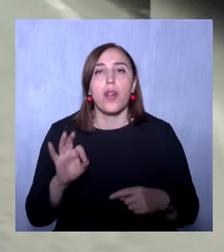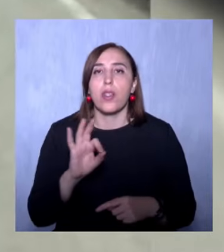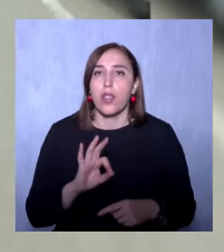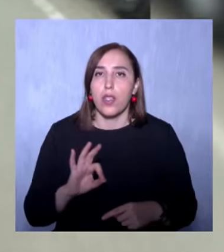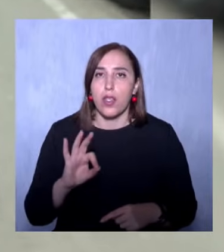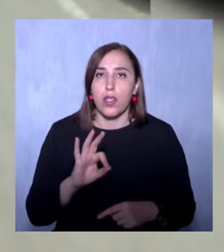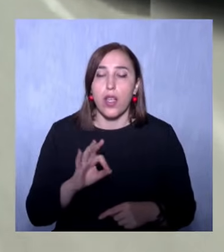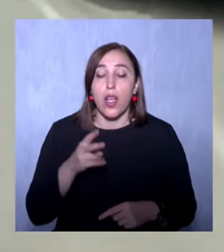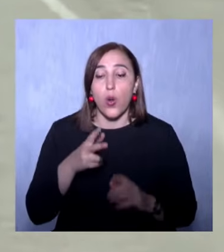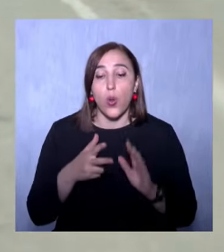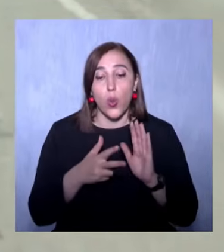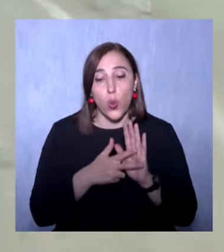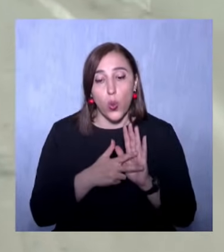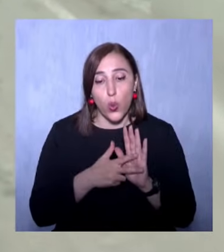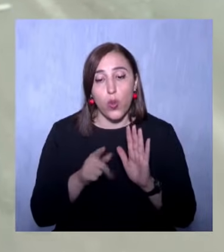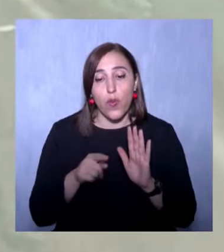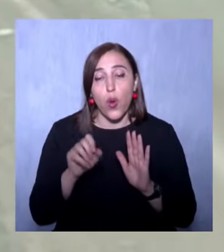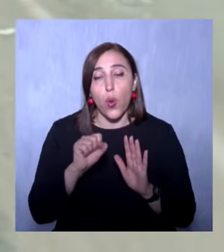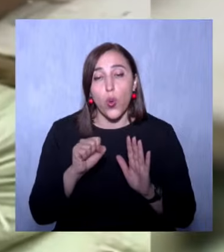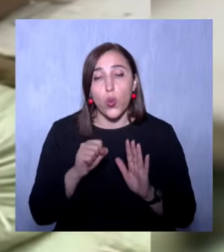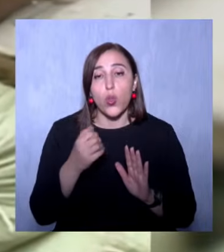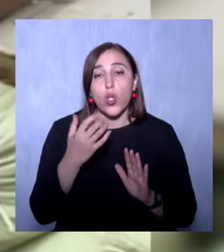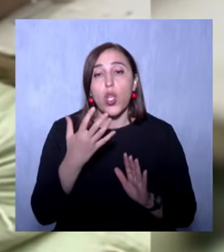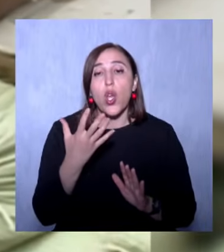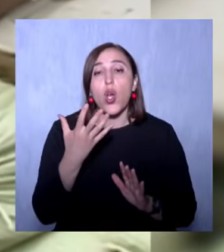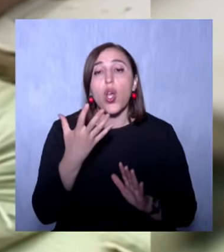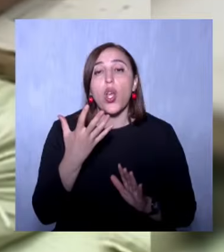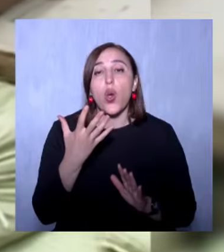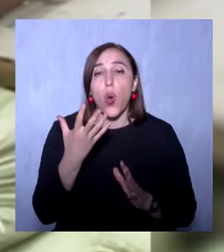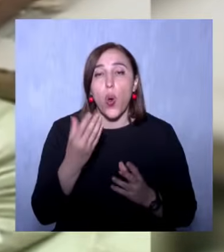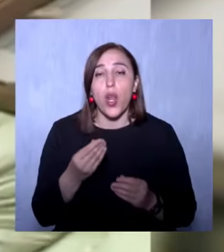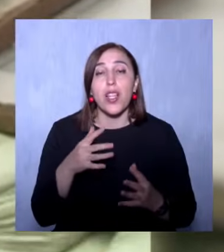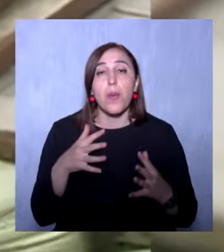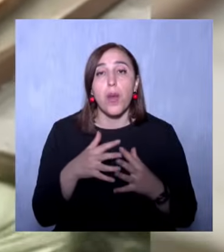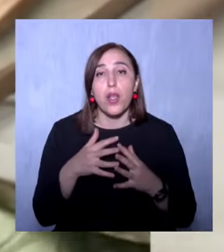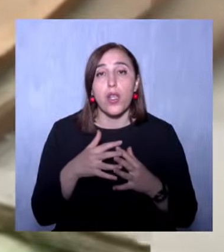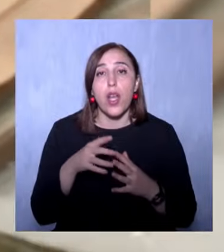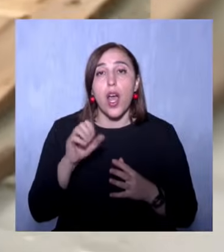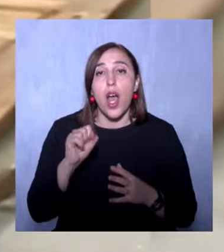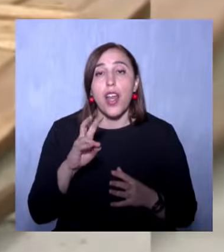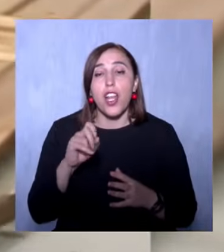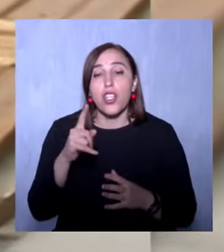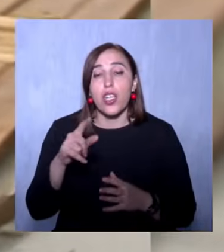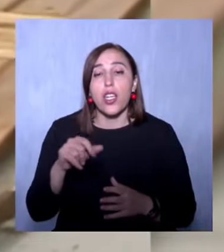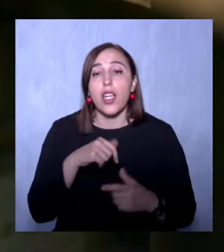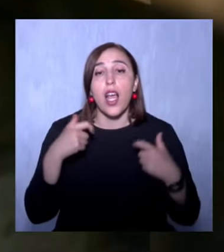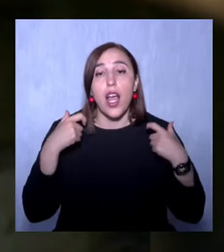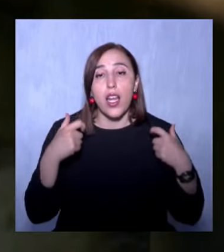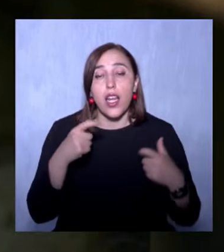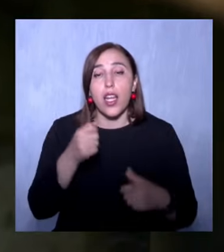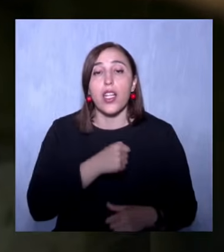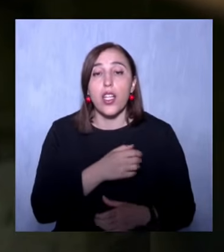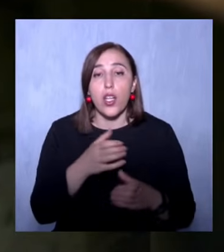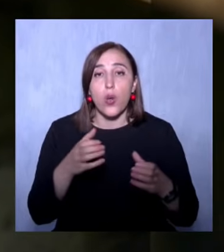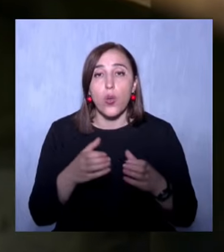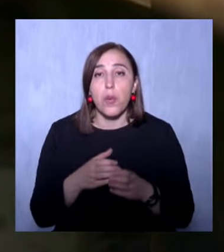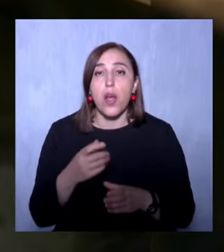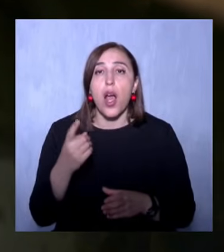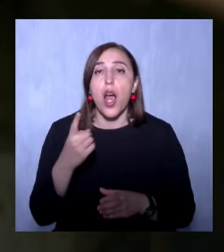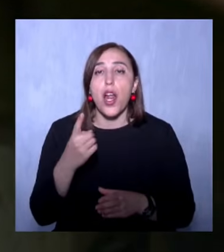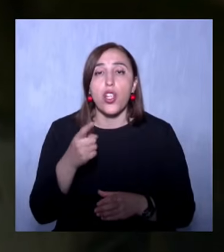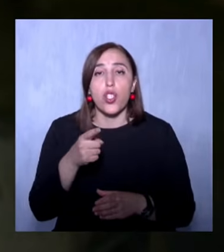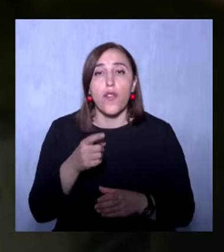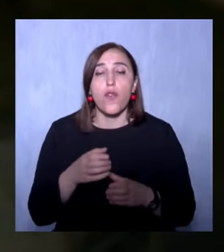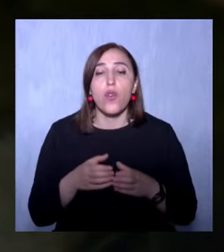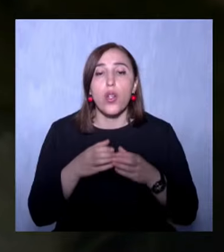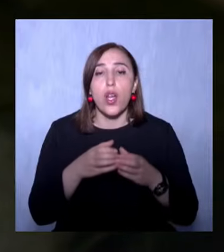հետ։ 2008-ի օգոստոսյան հունգարիա պատերազմի ընթացքում Անաշկինի հրամանատարության ներքո գործող դեսանտային գունդն առաջիններից էր մուտք